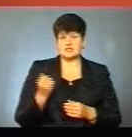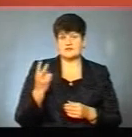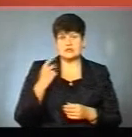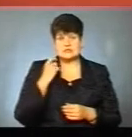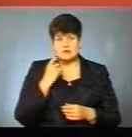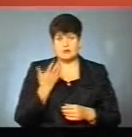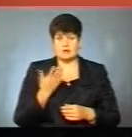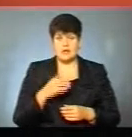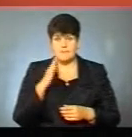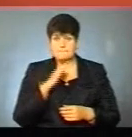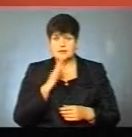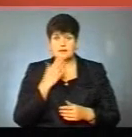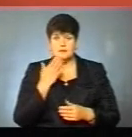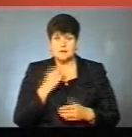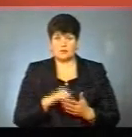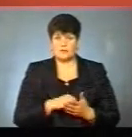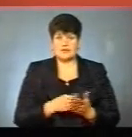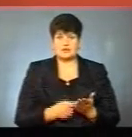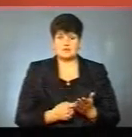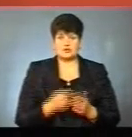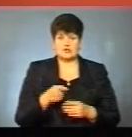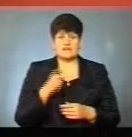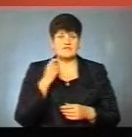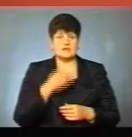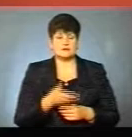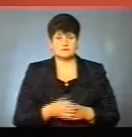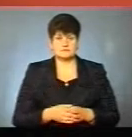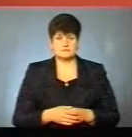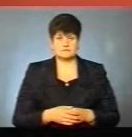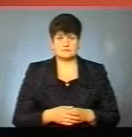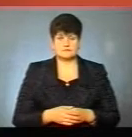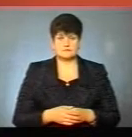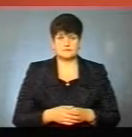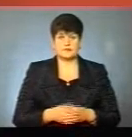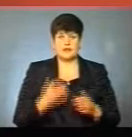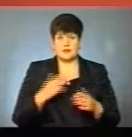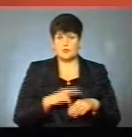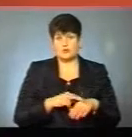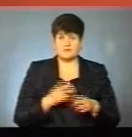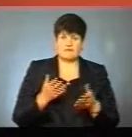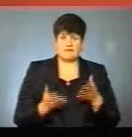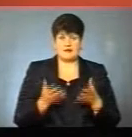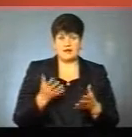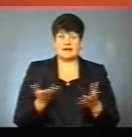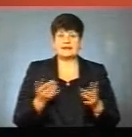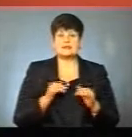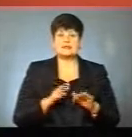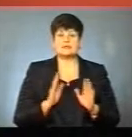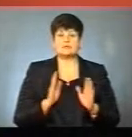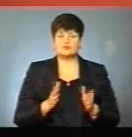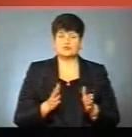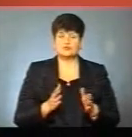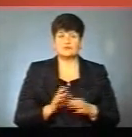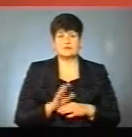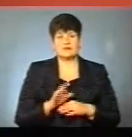років, але батьки не мають документів, які підтверджують її вік, і, але все ж таки поліцейські вагаються, які тоді будуть дії? Можливо,